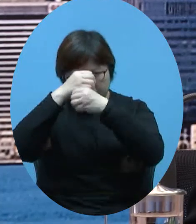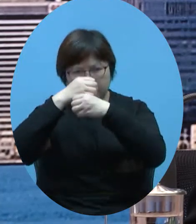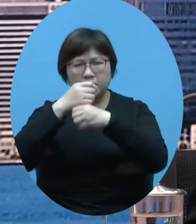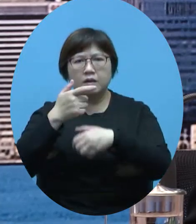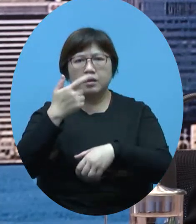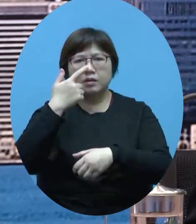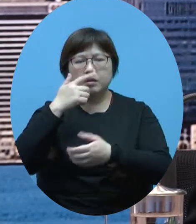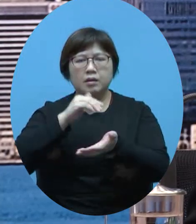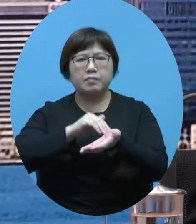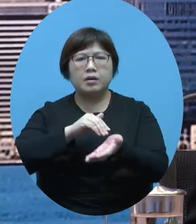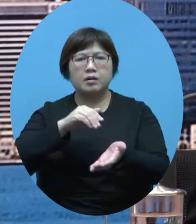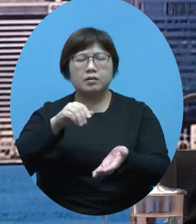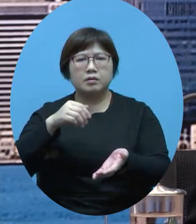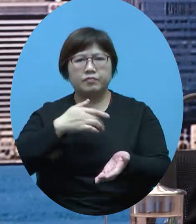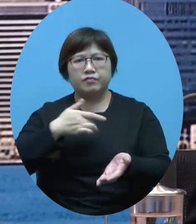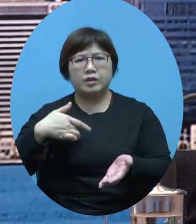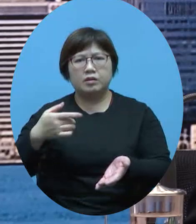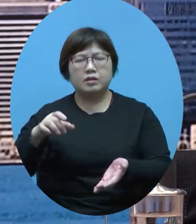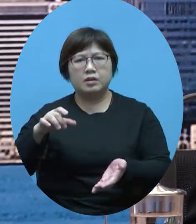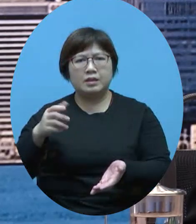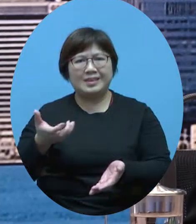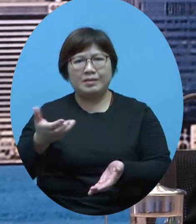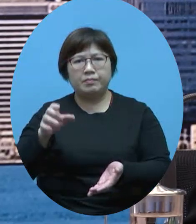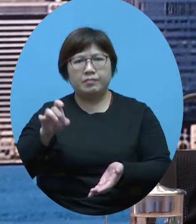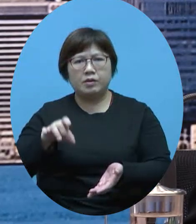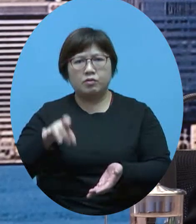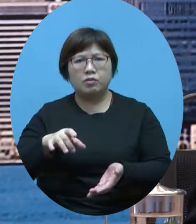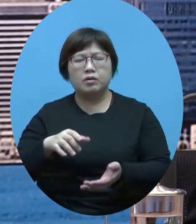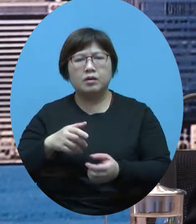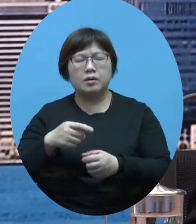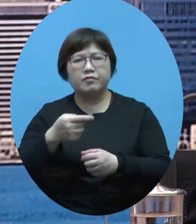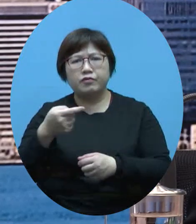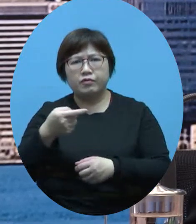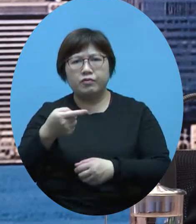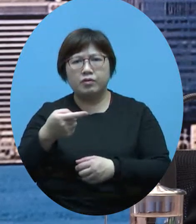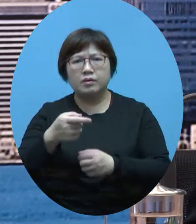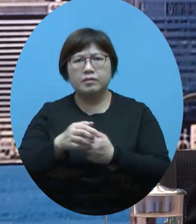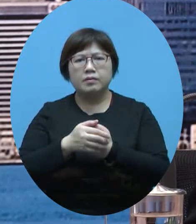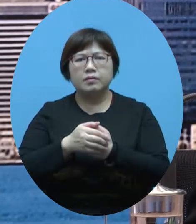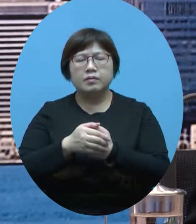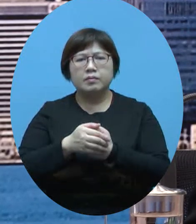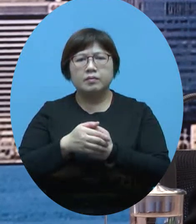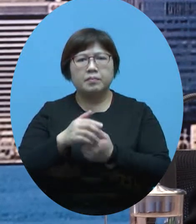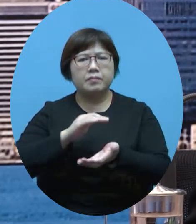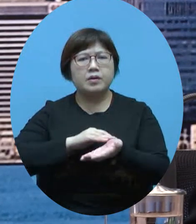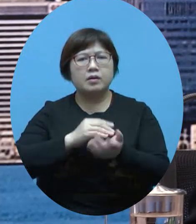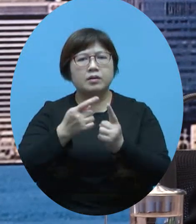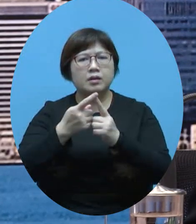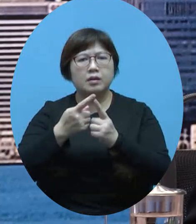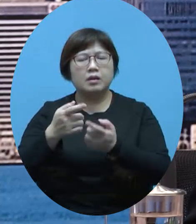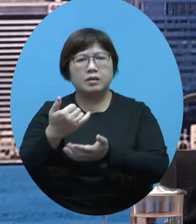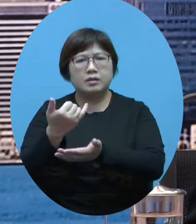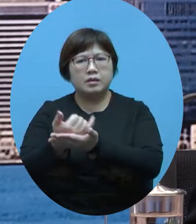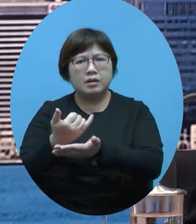新型冠狀病毒的測試呢是陰性的。但是為了審慎起見，其實我們都在病人的遺體裡